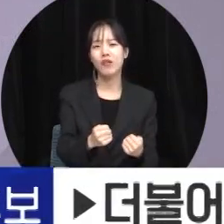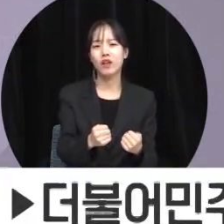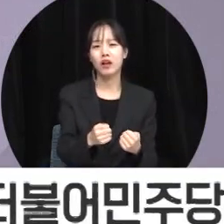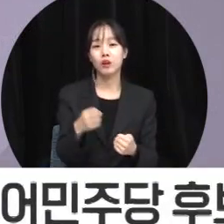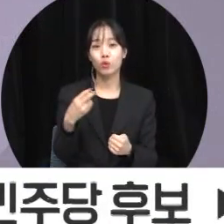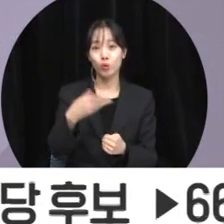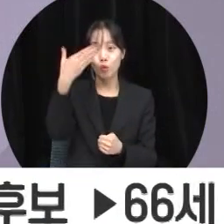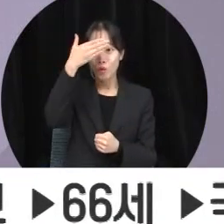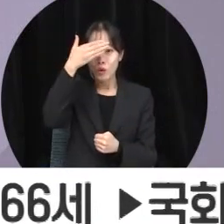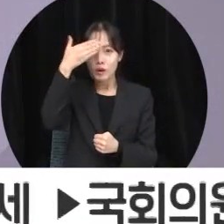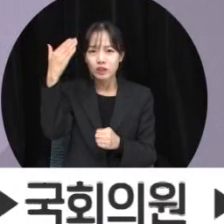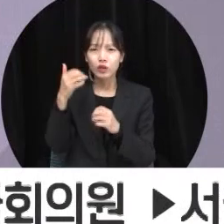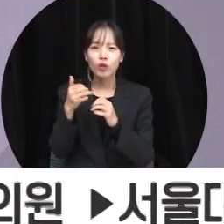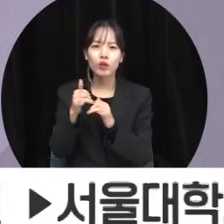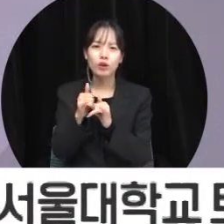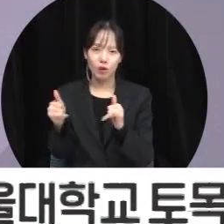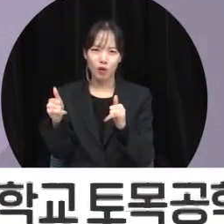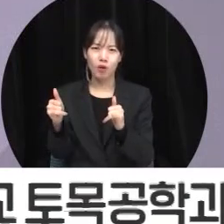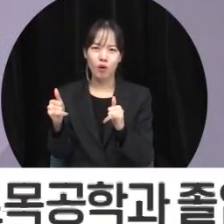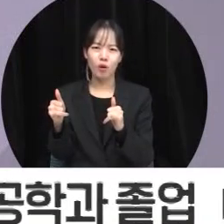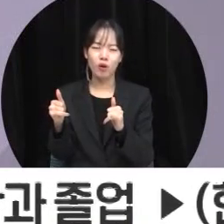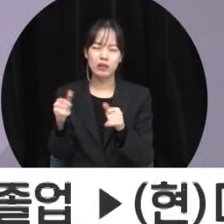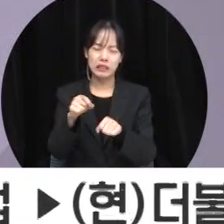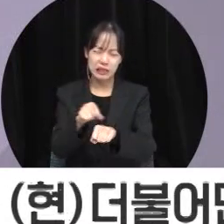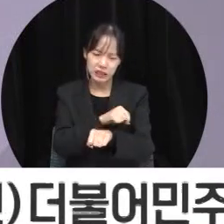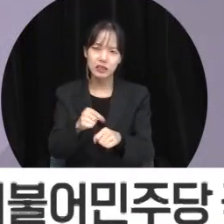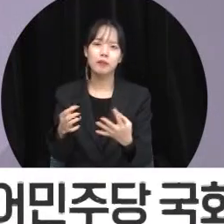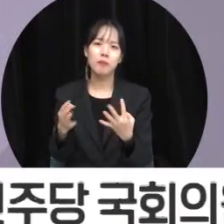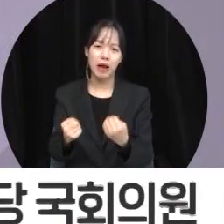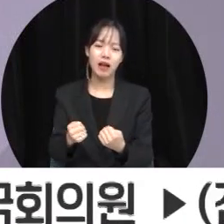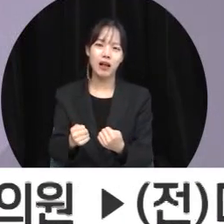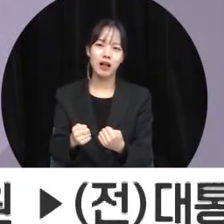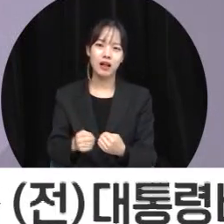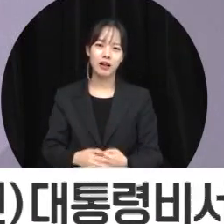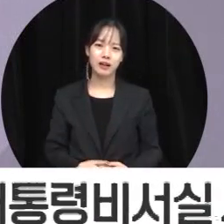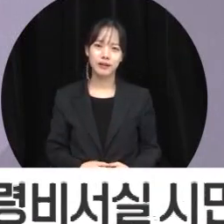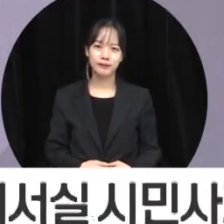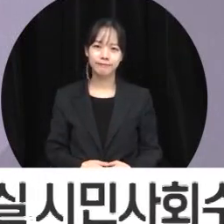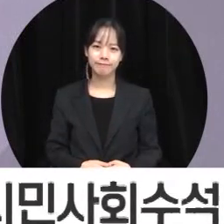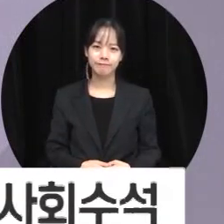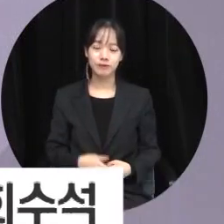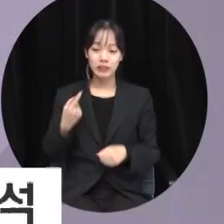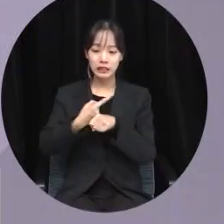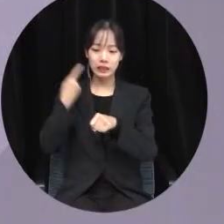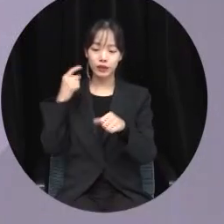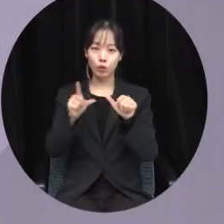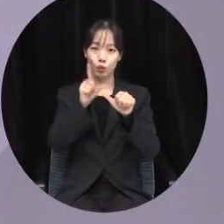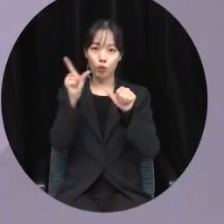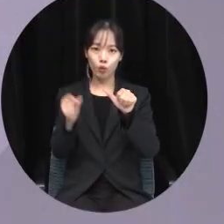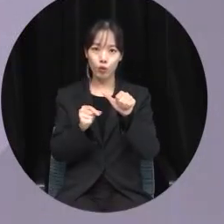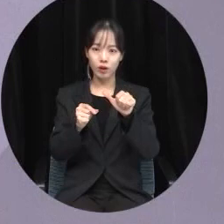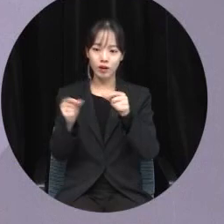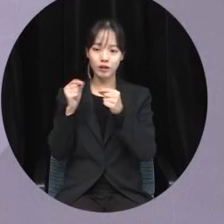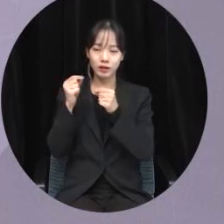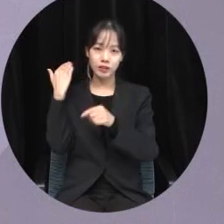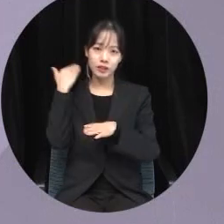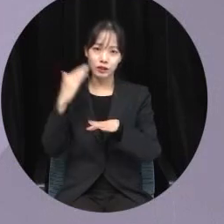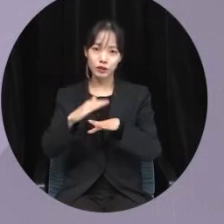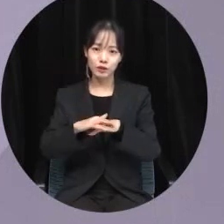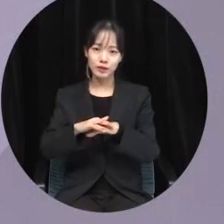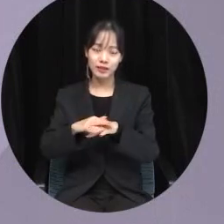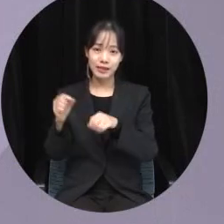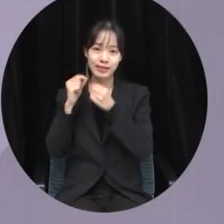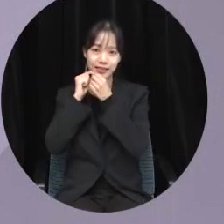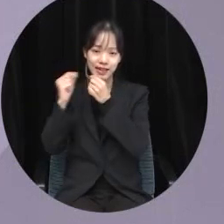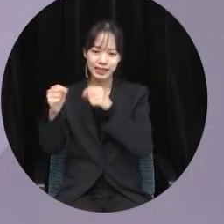사회 초년생에 많이 집중되어 있어서 시급하게 해결될 숙제라고 생각합니다. 작년 5월 전세사기 특별법이